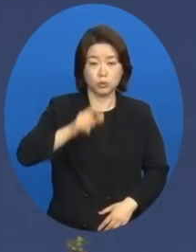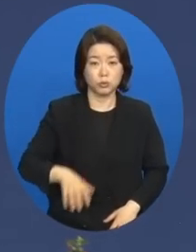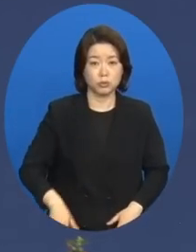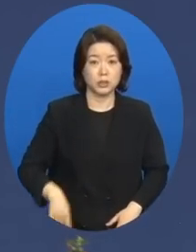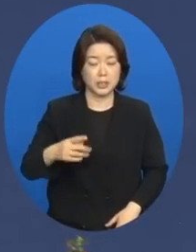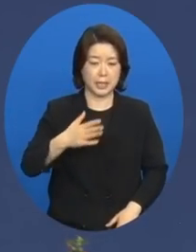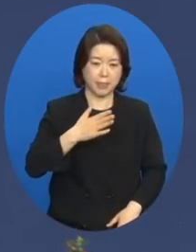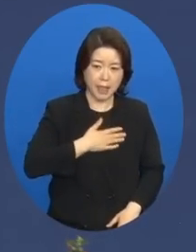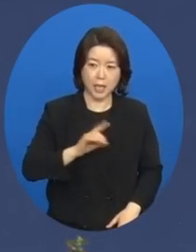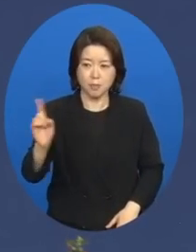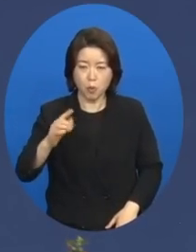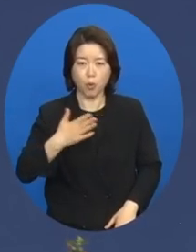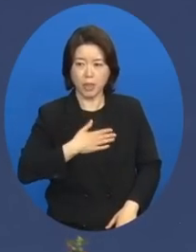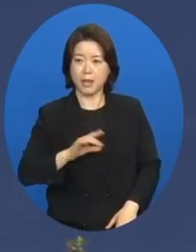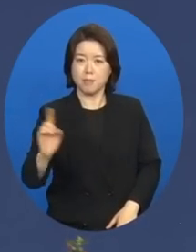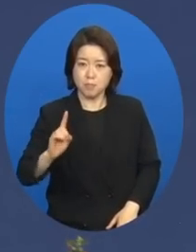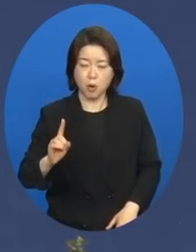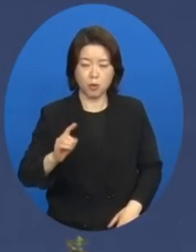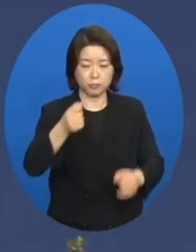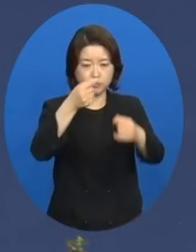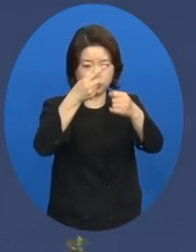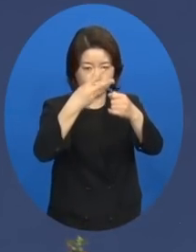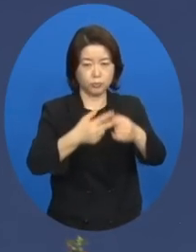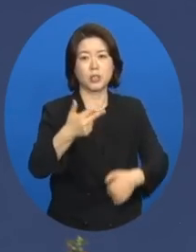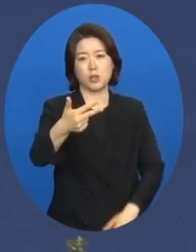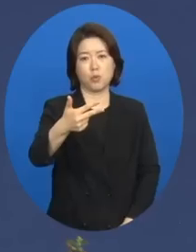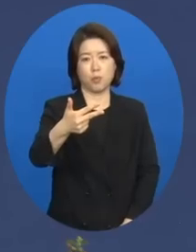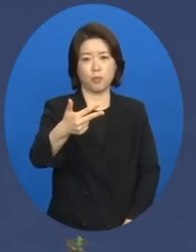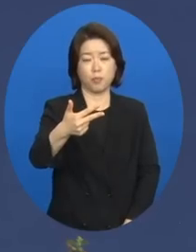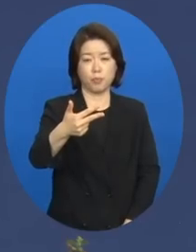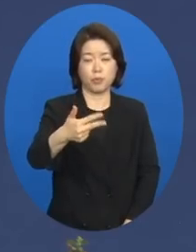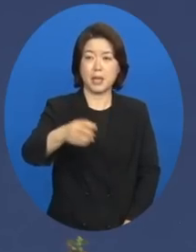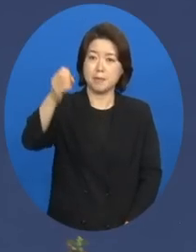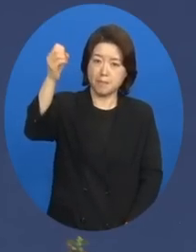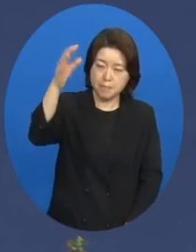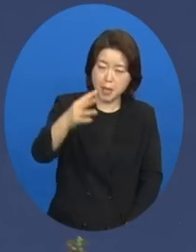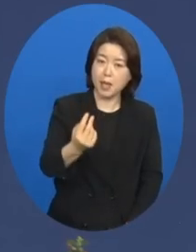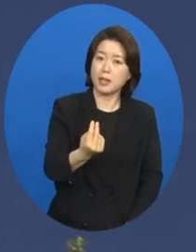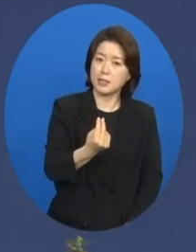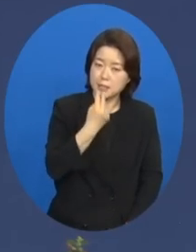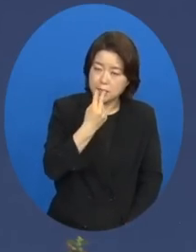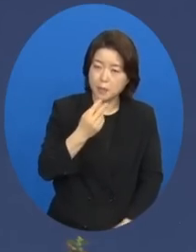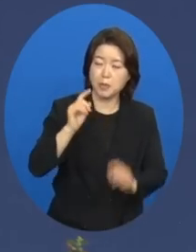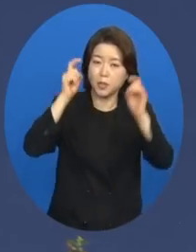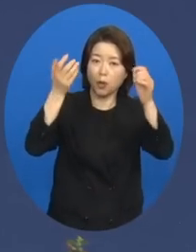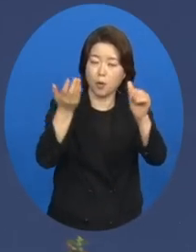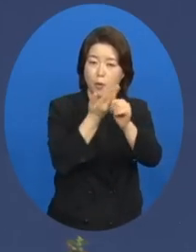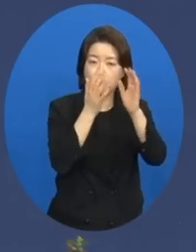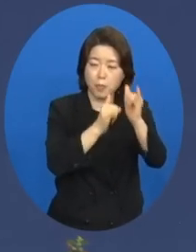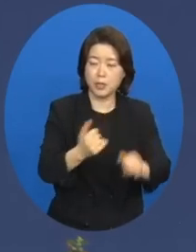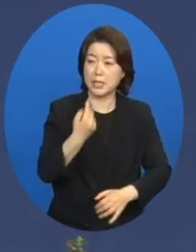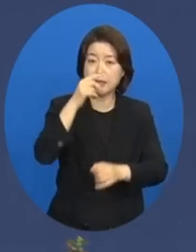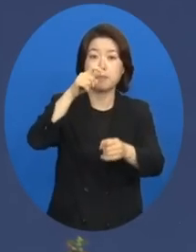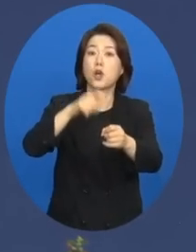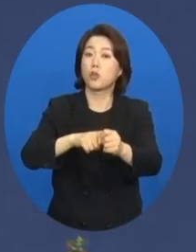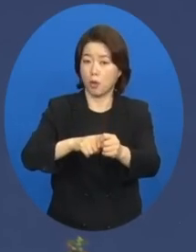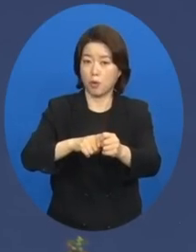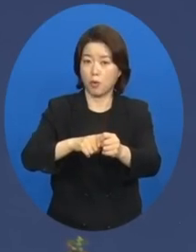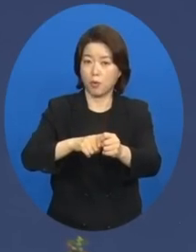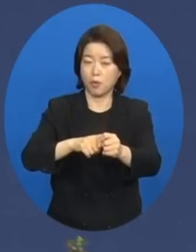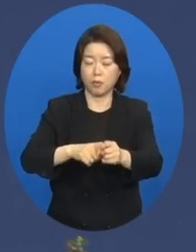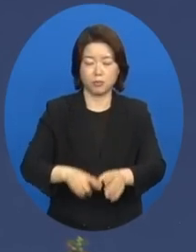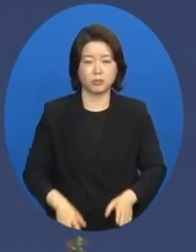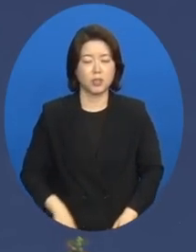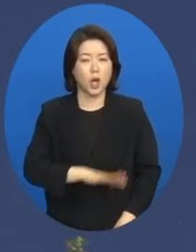이렇게 표현하신 것만 약 일곱 가지가 돼요. 일곱 가지. 빛이다, 생명이다, 목자다, 생명의 떡이다. 그러니까